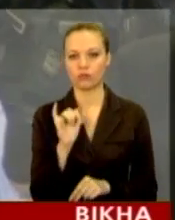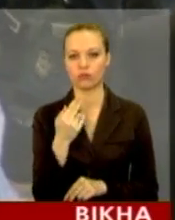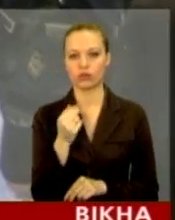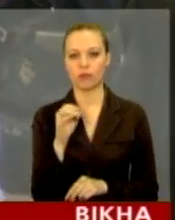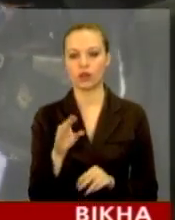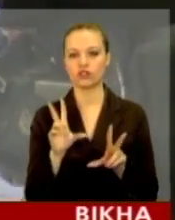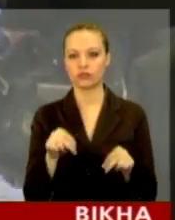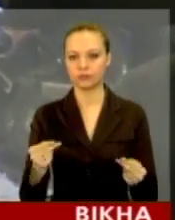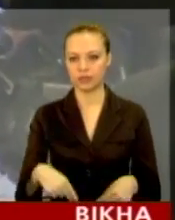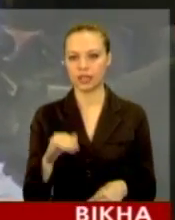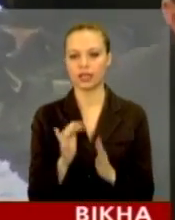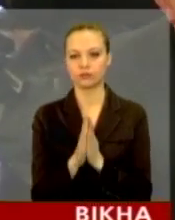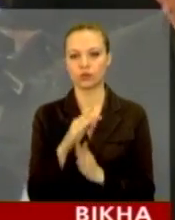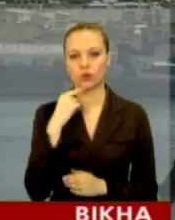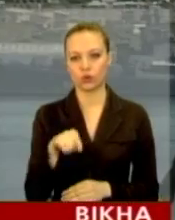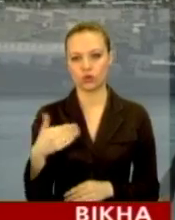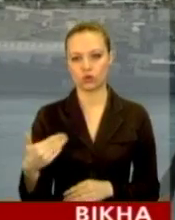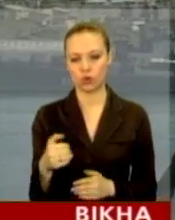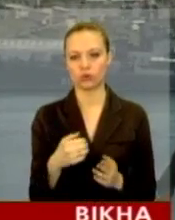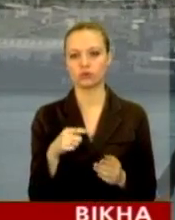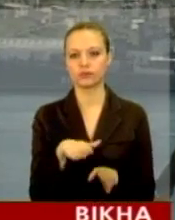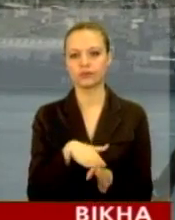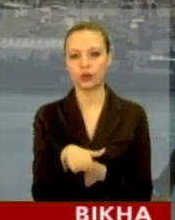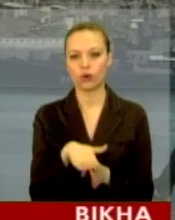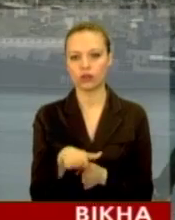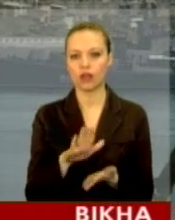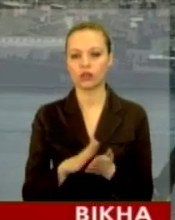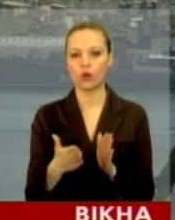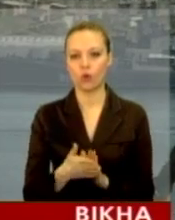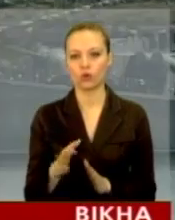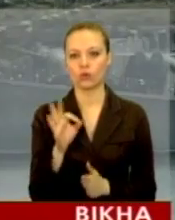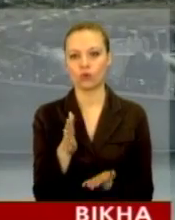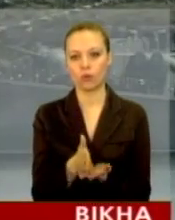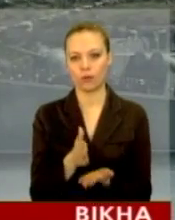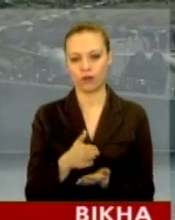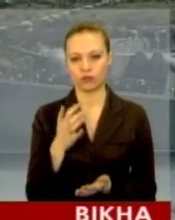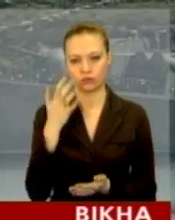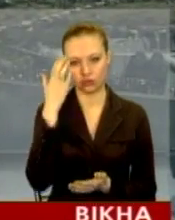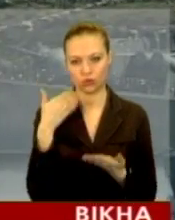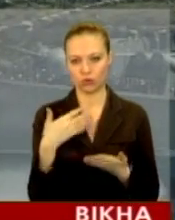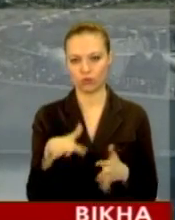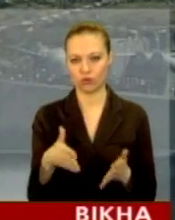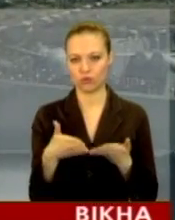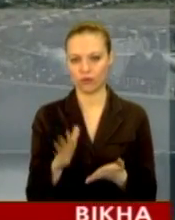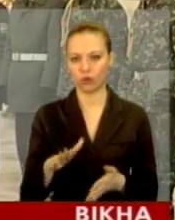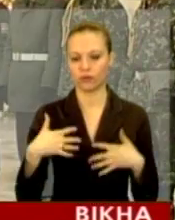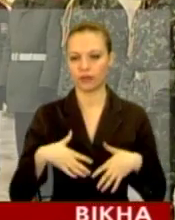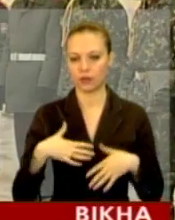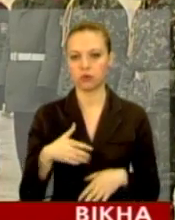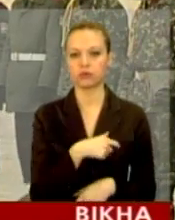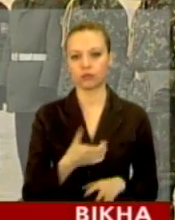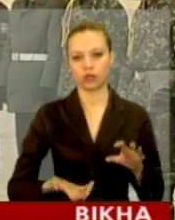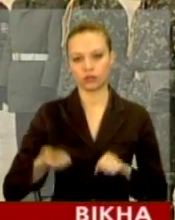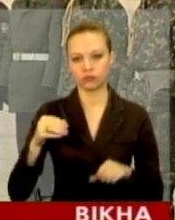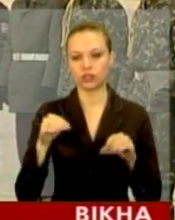меморандуму, а також закликала російську сторону дотриматися виконання угод про перебування Чорноморського флоту у Криму. Депутати підтримали і